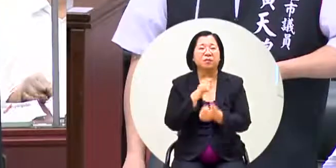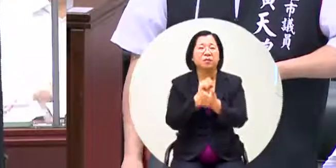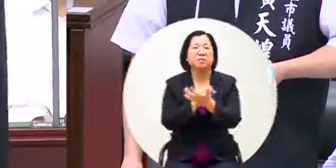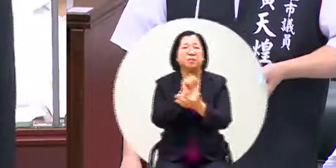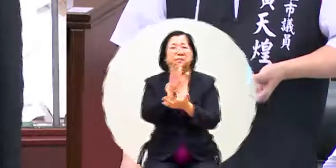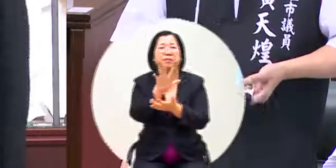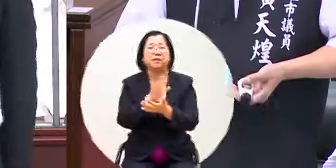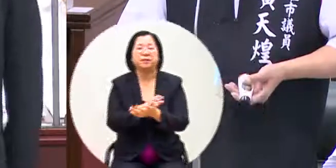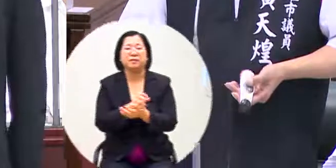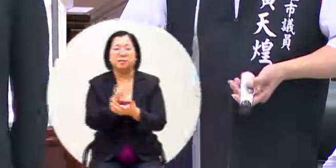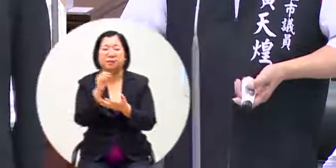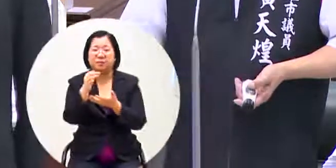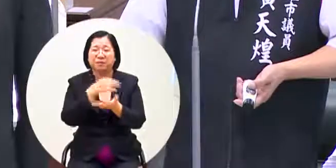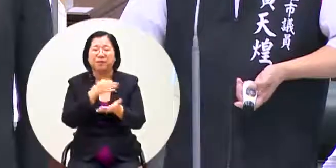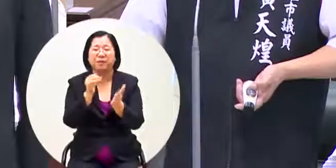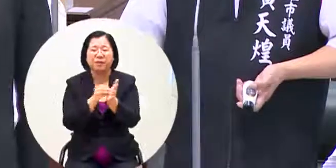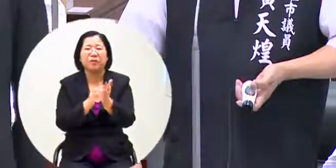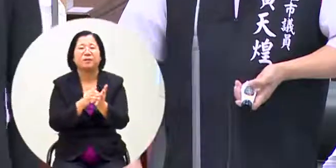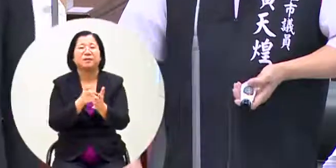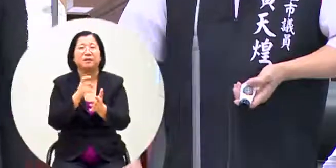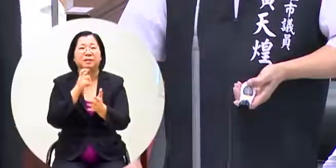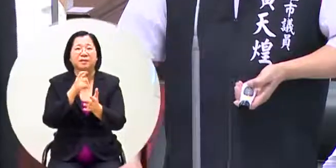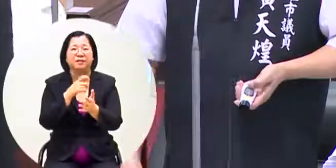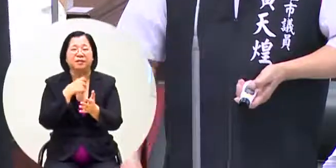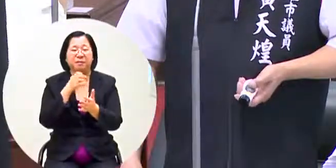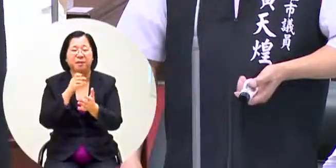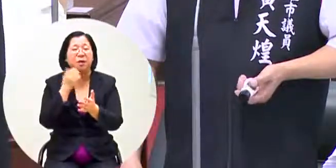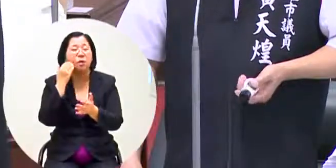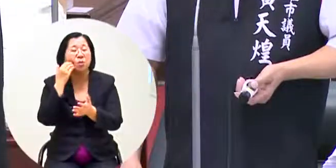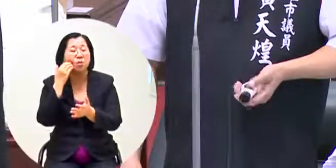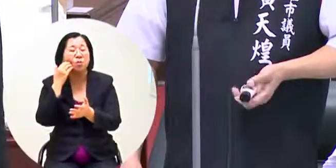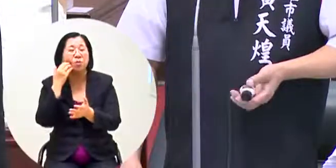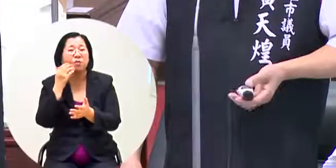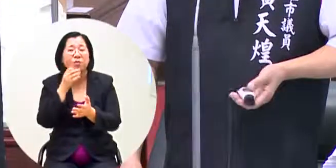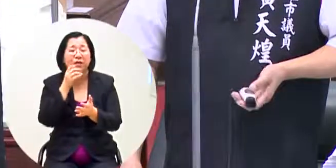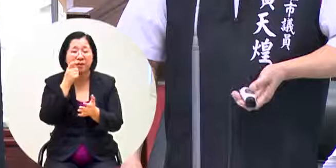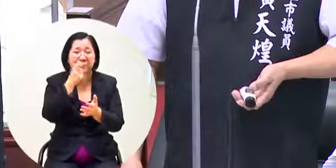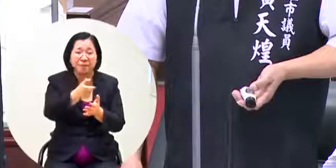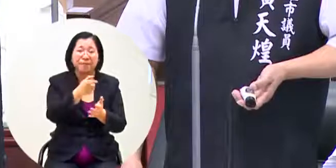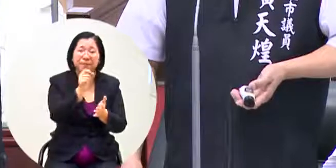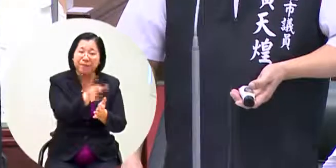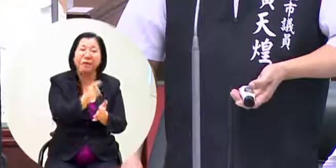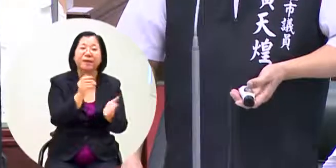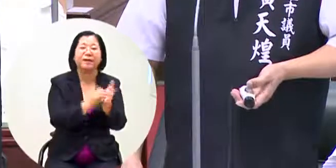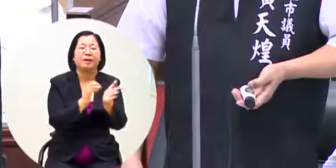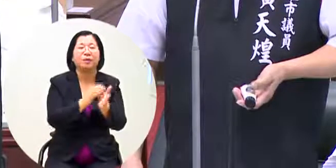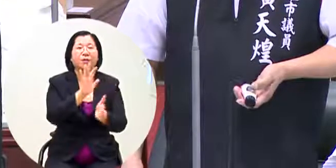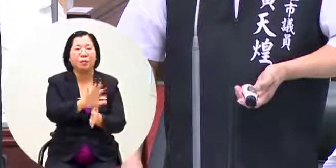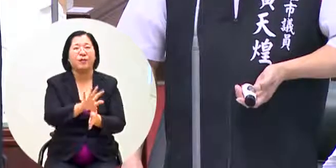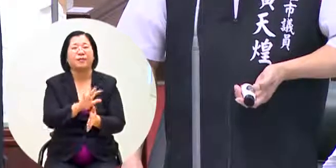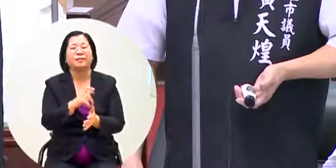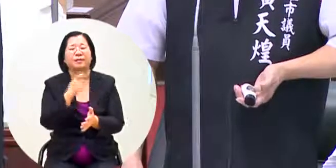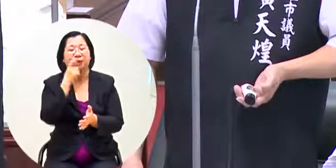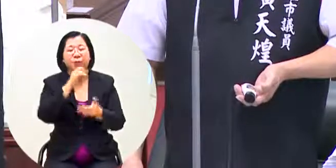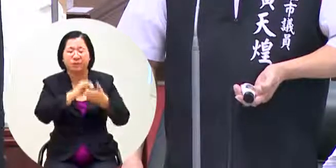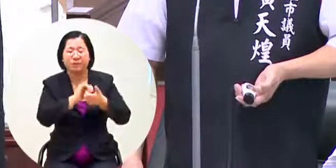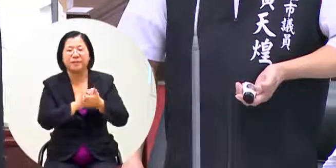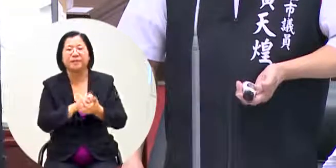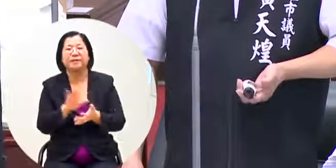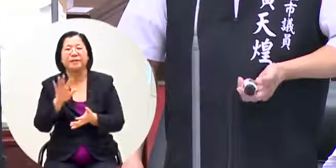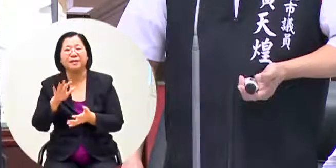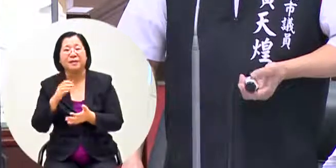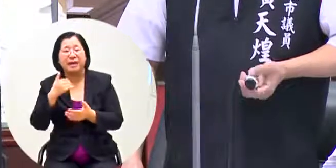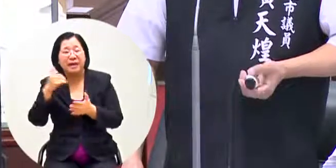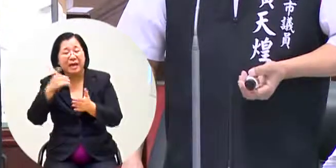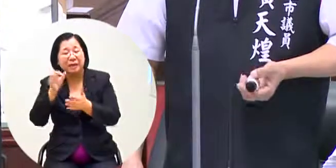定的，但是还没有购买的，我刚才已经报告过了，它会随着利息支出的增加会有